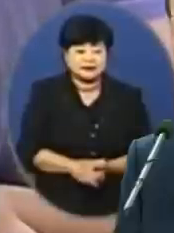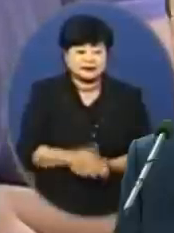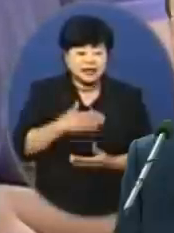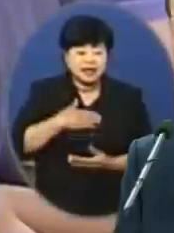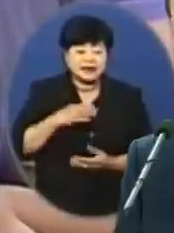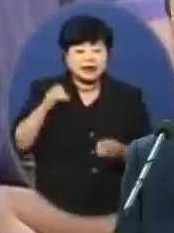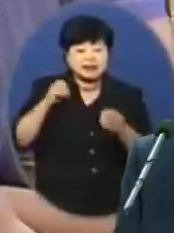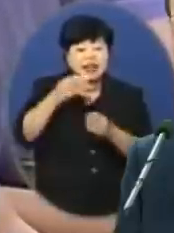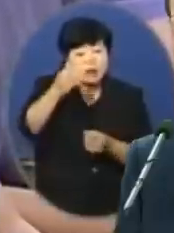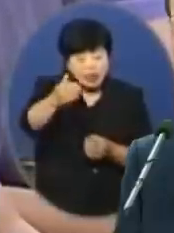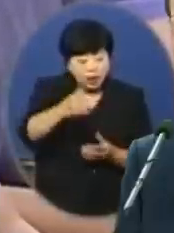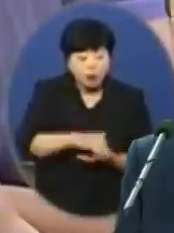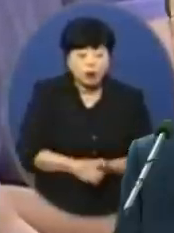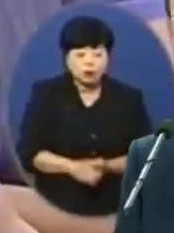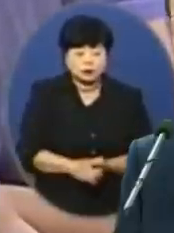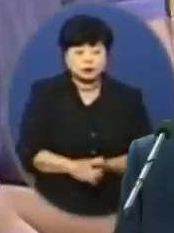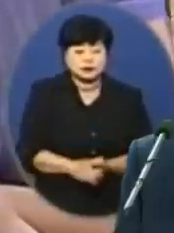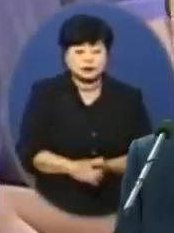내가 내게 응답하겠고